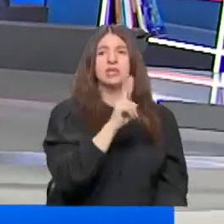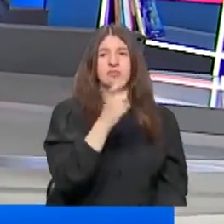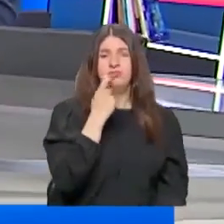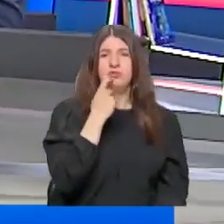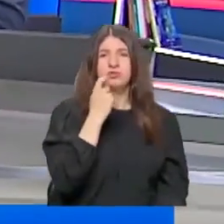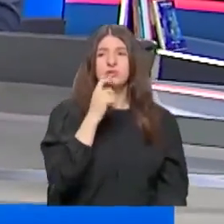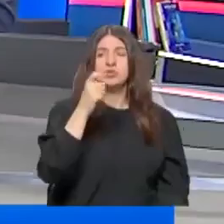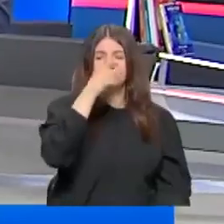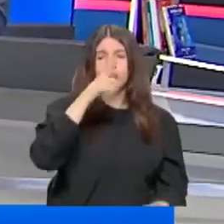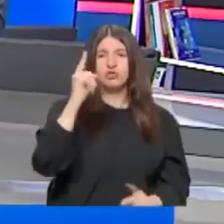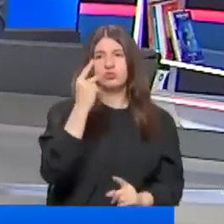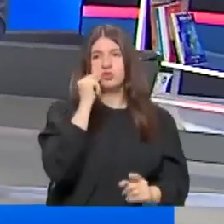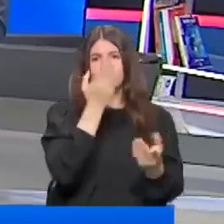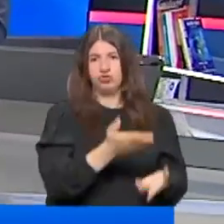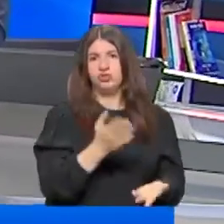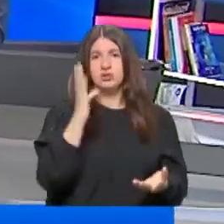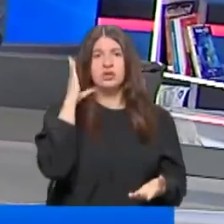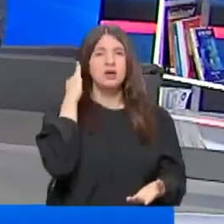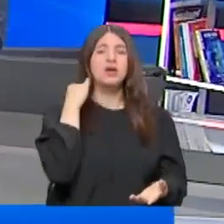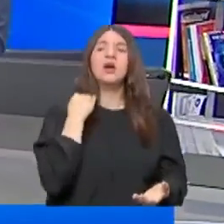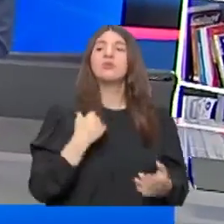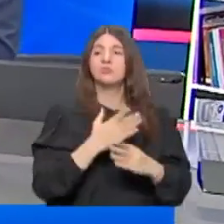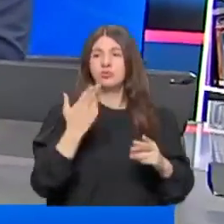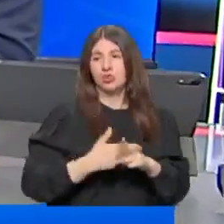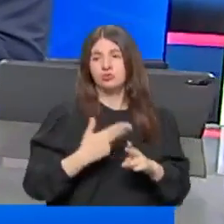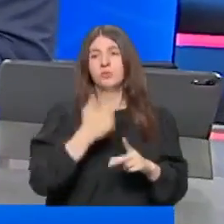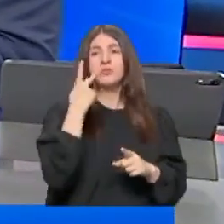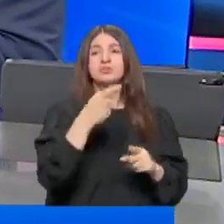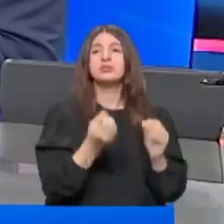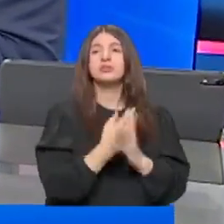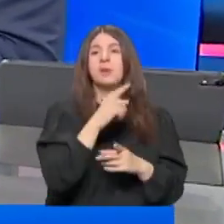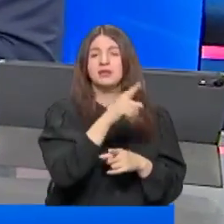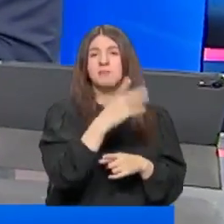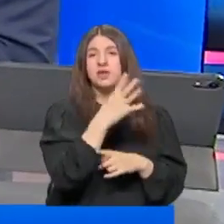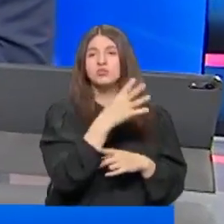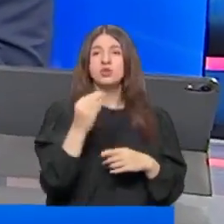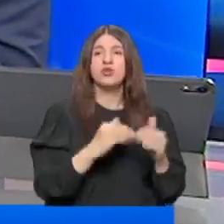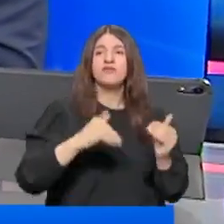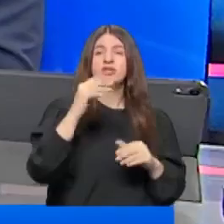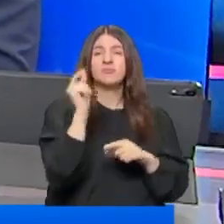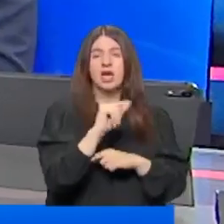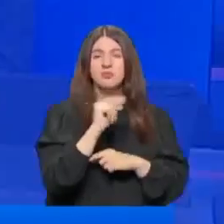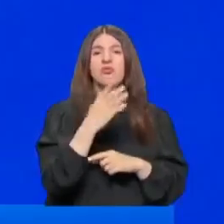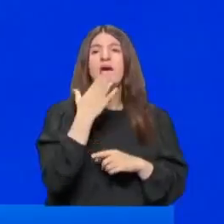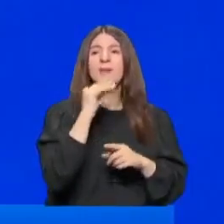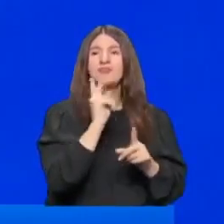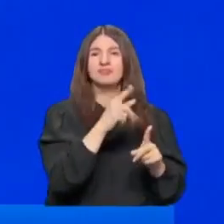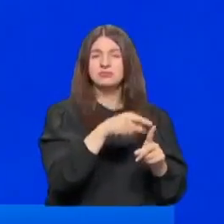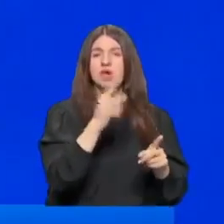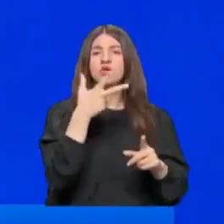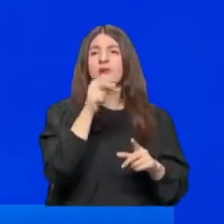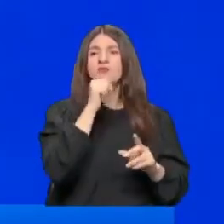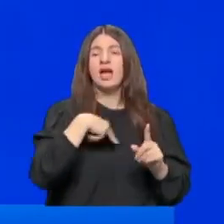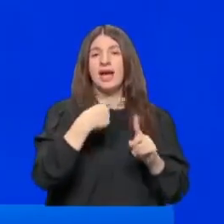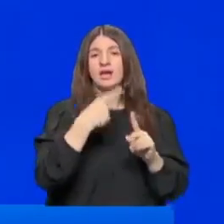yirmi yıllık ülkeyi yöneten kişi büyük tercüme bakın Bugün sabah da 5 milyonu Aşkın memuru emekli 3600 ek